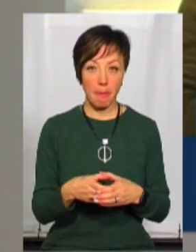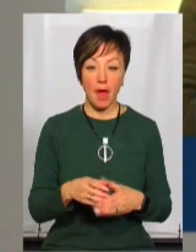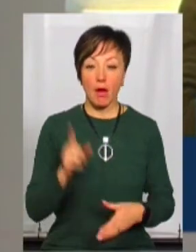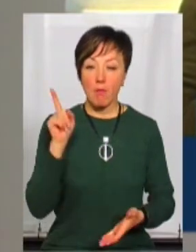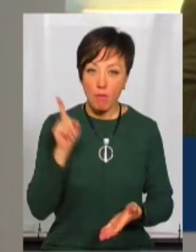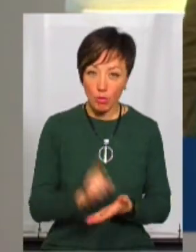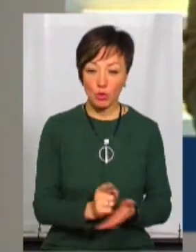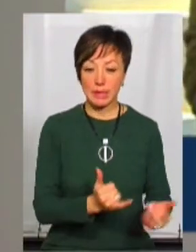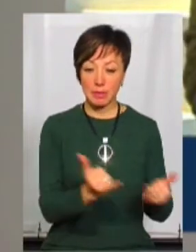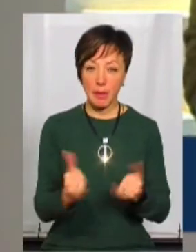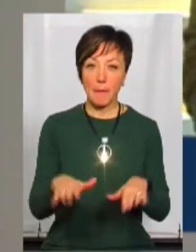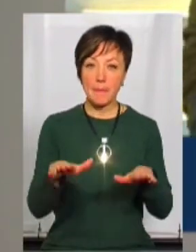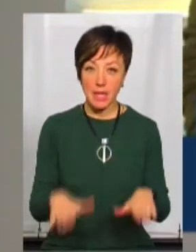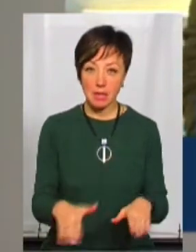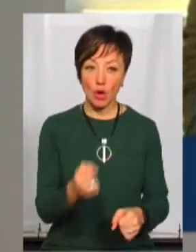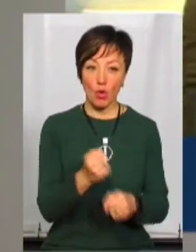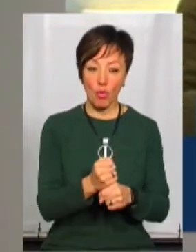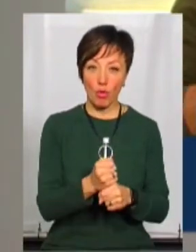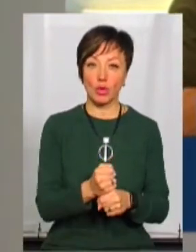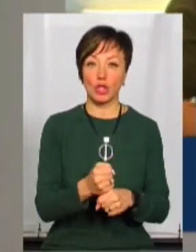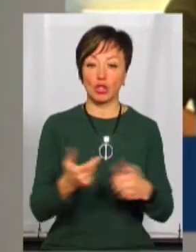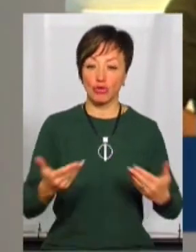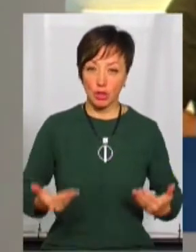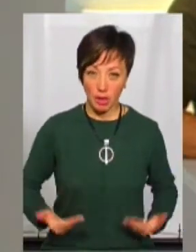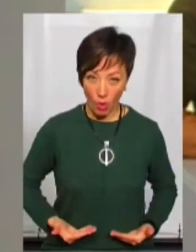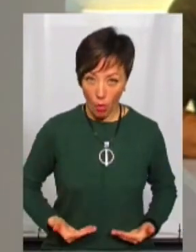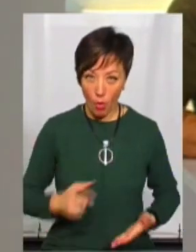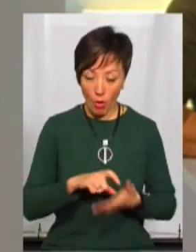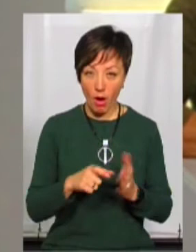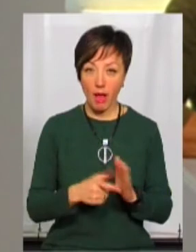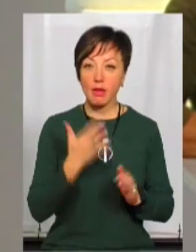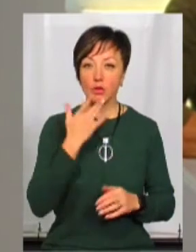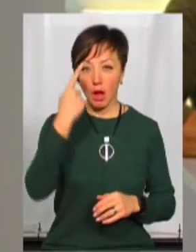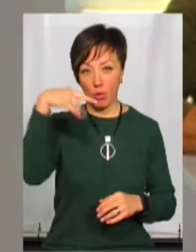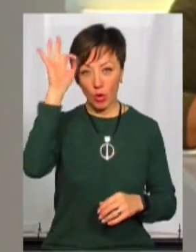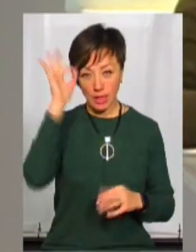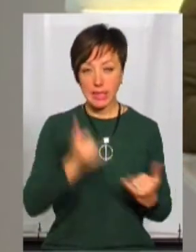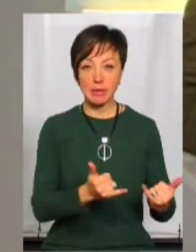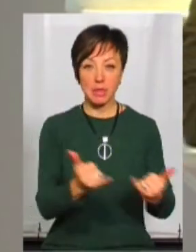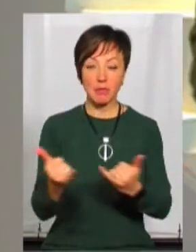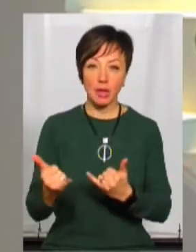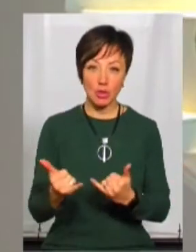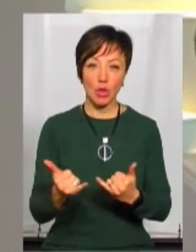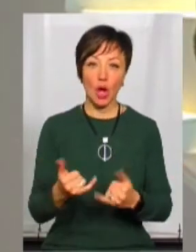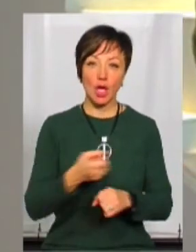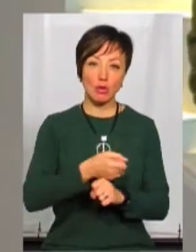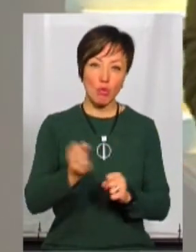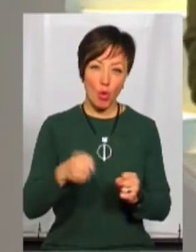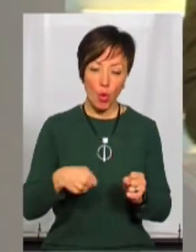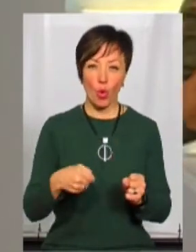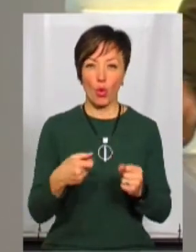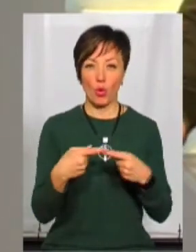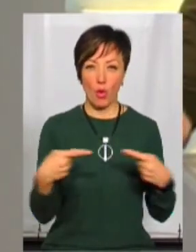мусить забезпечити місцем для роботи та життя, а Національна поліція вже забезпечує зброю